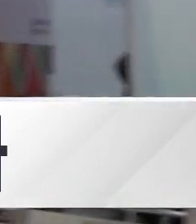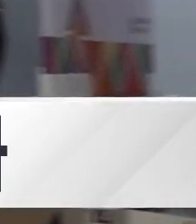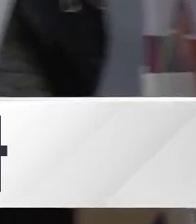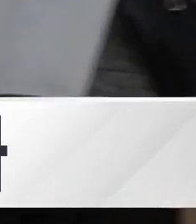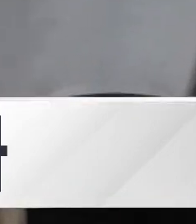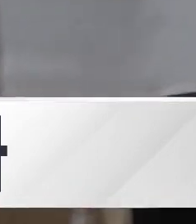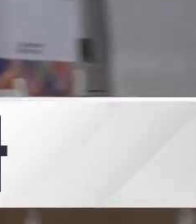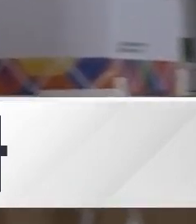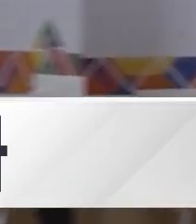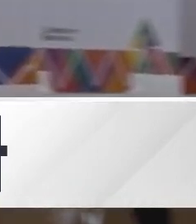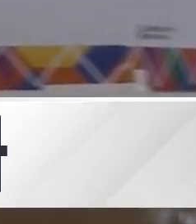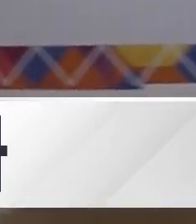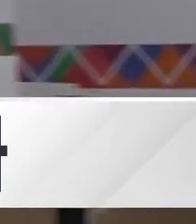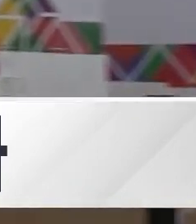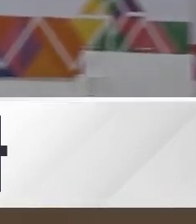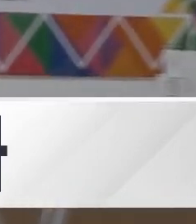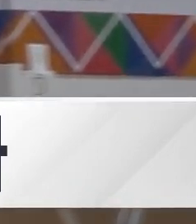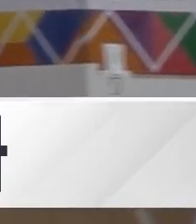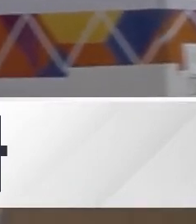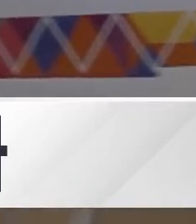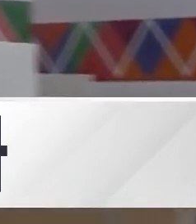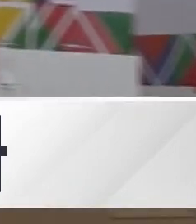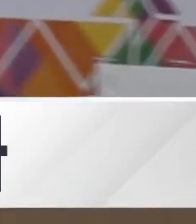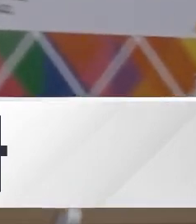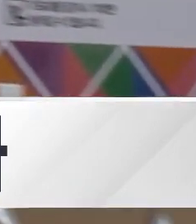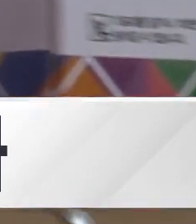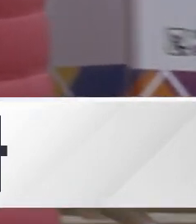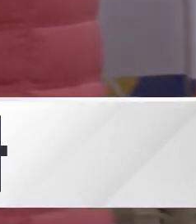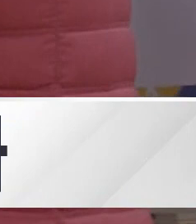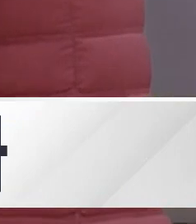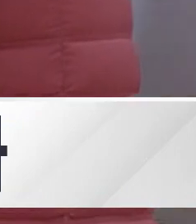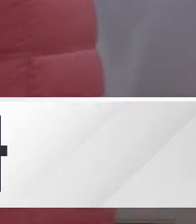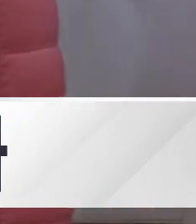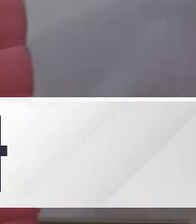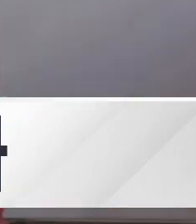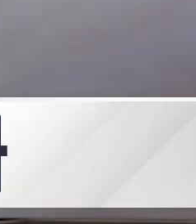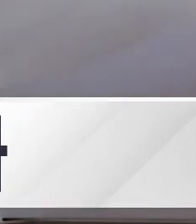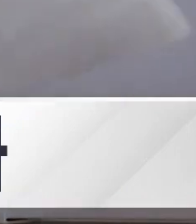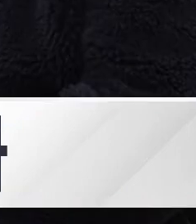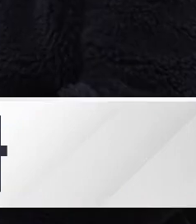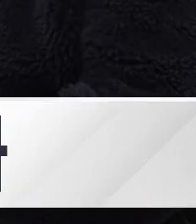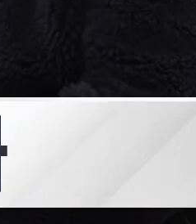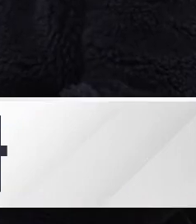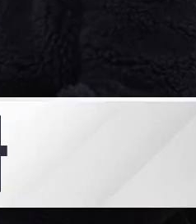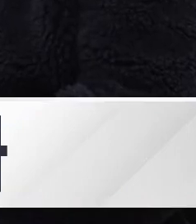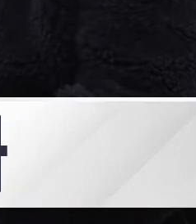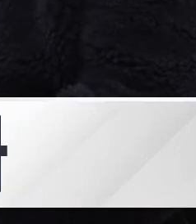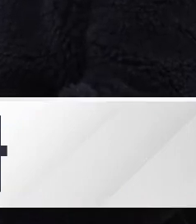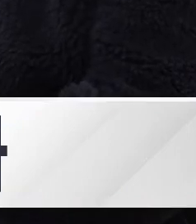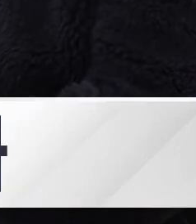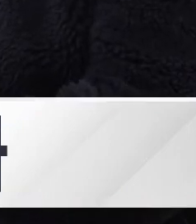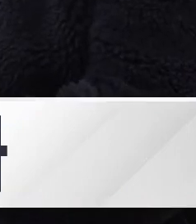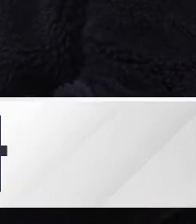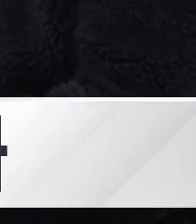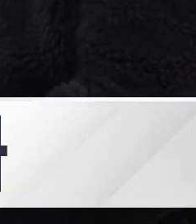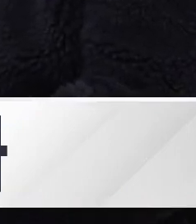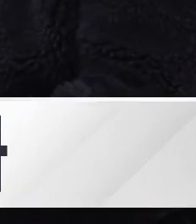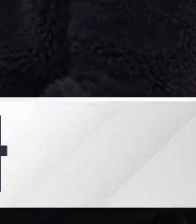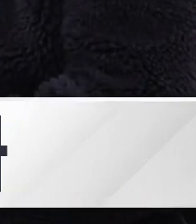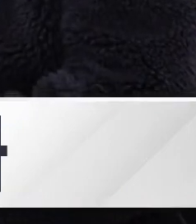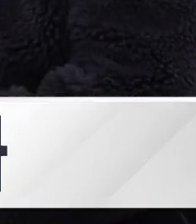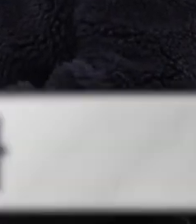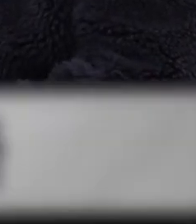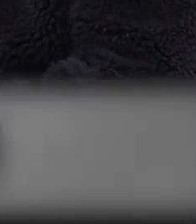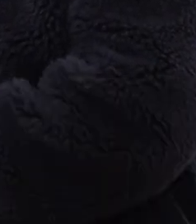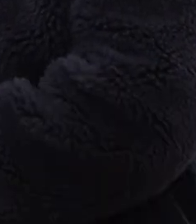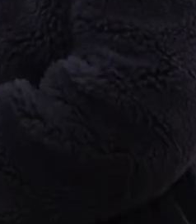고용주는 근로자가 투표하기 위해 필요한 시간을 청구하면 이를 보장해 주어야 하고 정당한 사유 없이 이를 보장하지 않으면 1천만 원 이하의